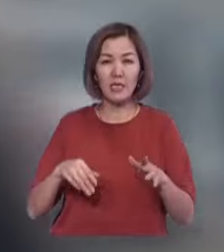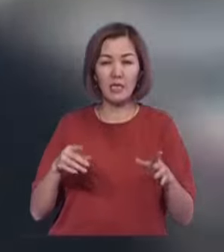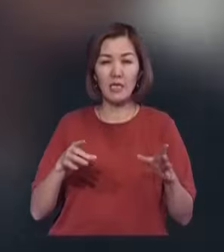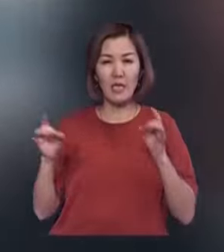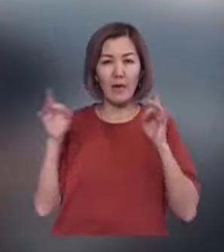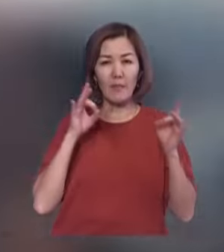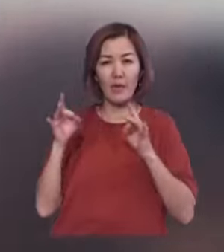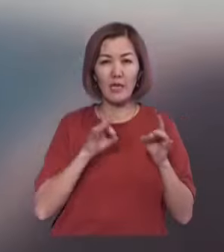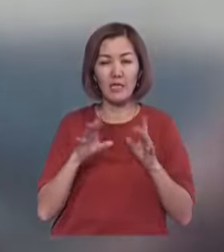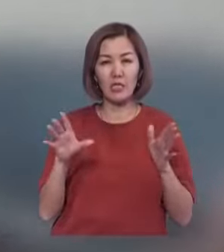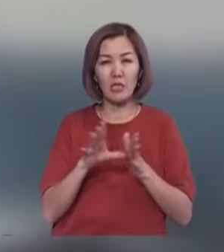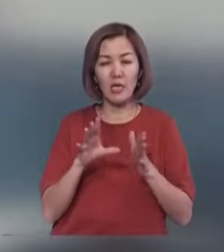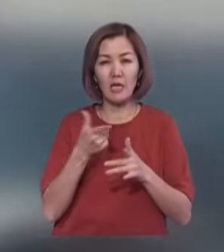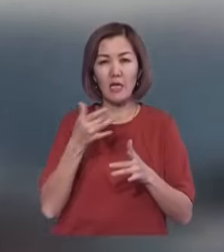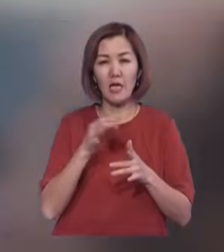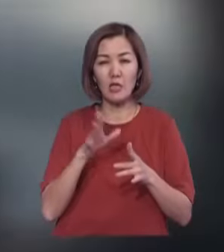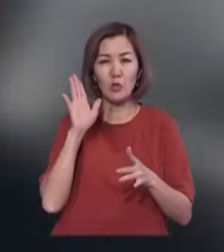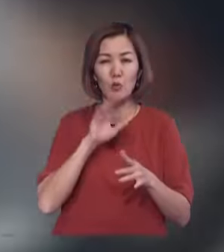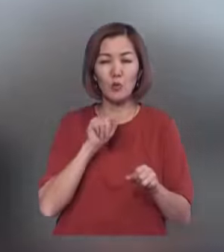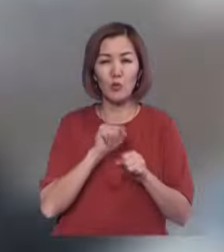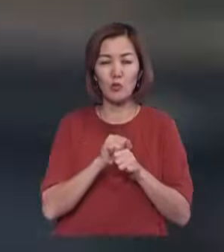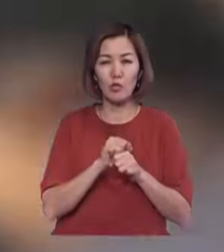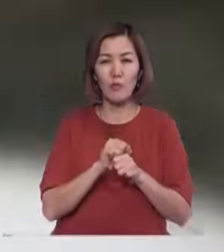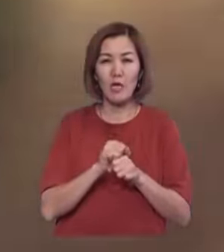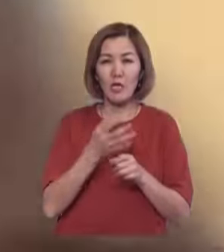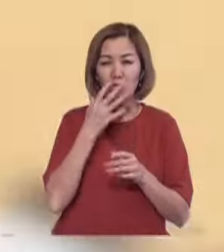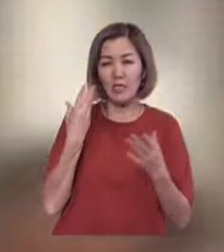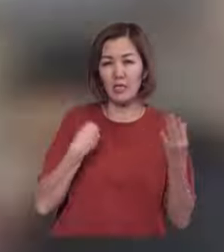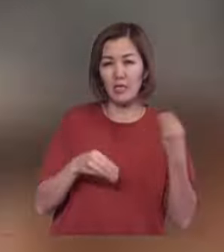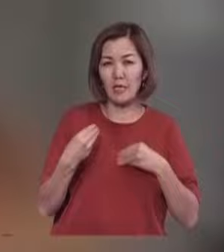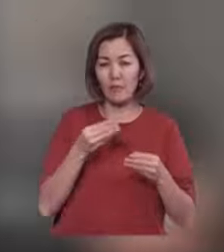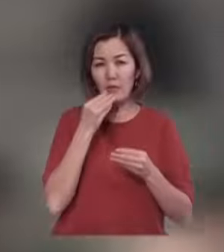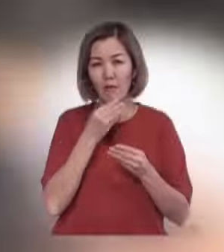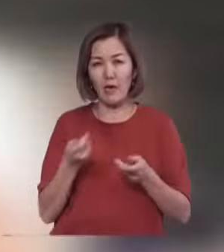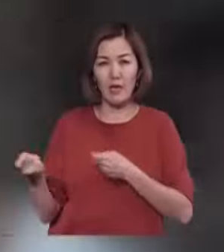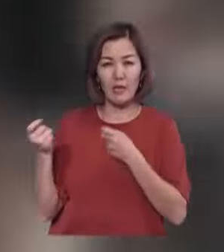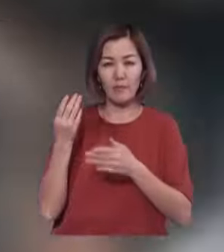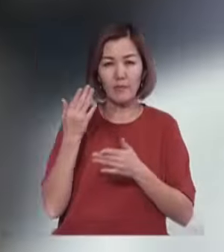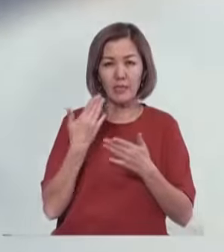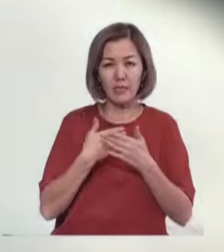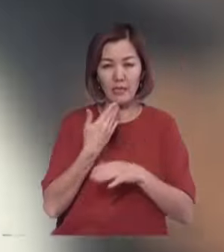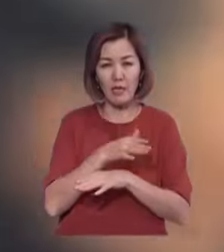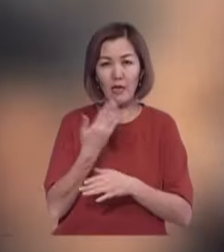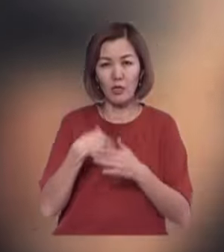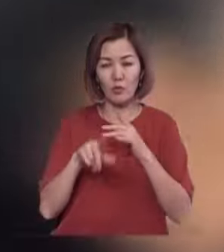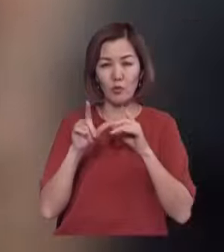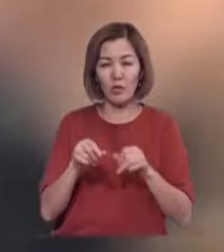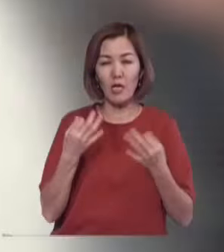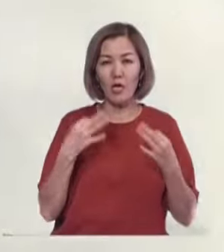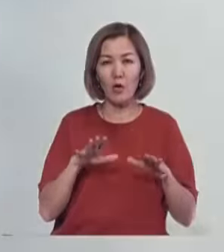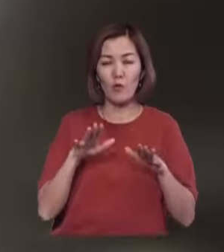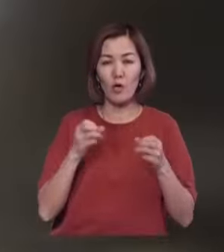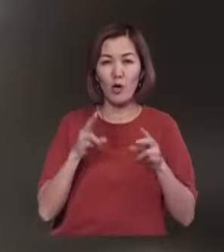тұрғындарды жарық, газ және суды өшіріп, қажетті құжаттар мен киім, азық-түлікті алып далаға шығуға шақырды. Қысқаша қауіпсіз орындар